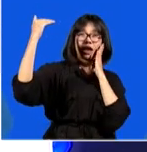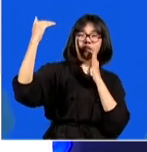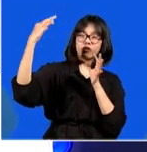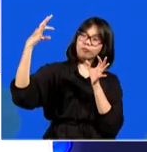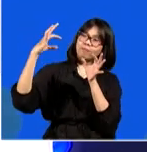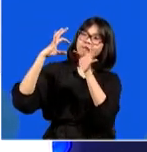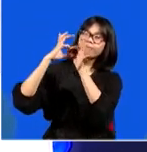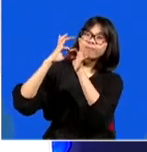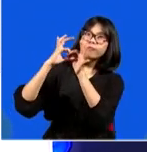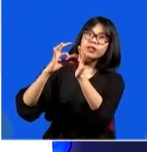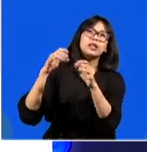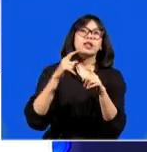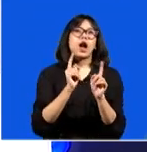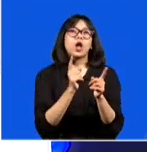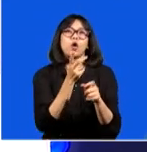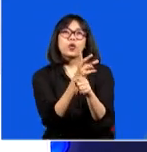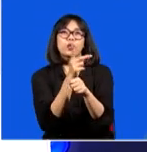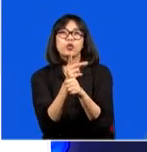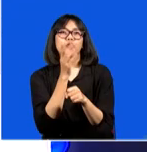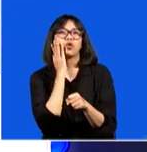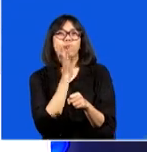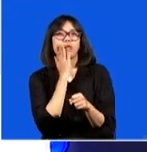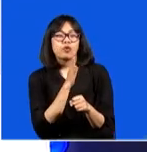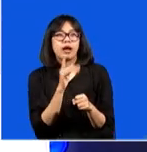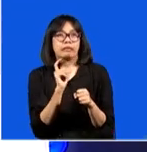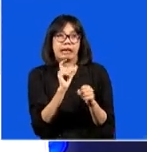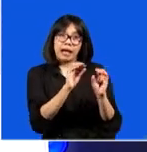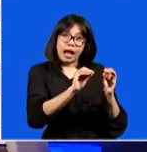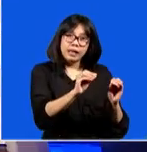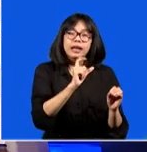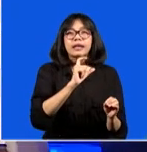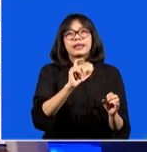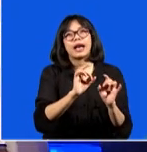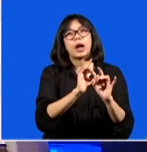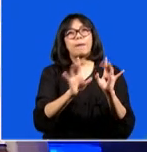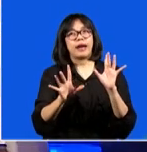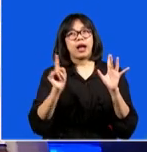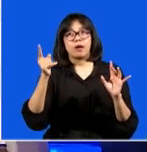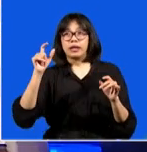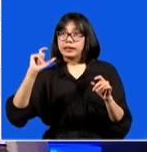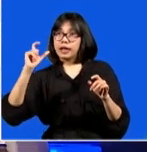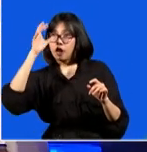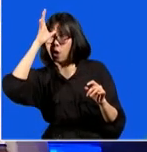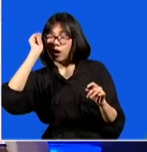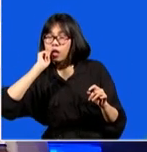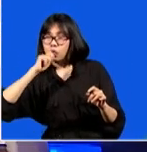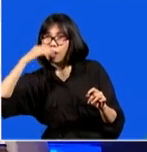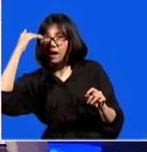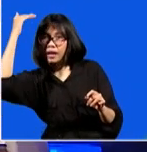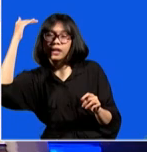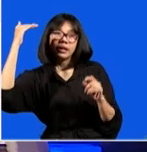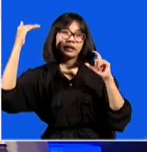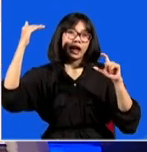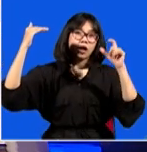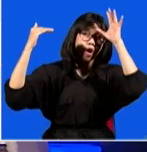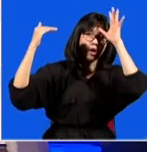guru-guru yang lebih mudah tentu kita memacunya dengan cara yang berbeda kami mendorong belajar yang lebih semangat kita bentuk komunitas-komunitas